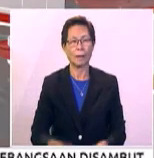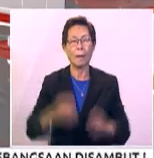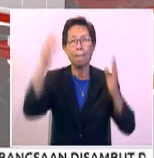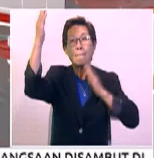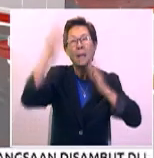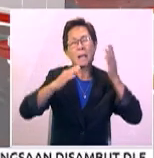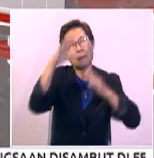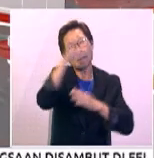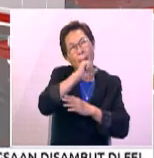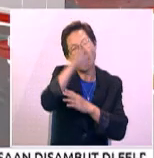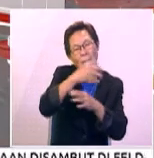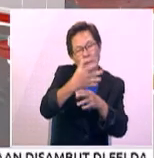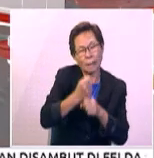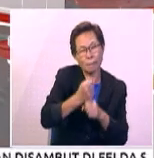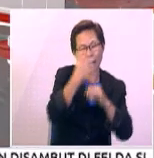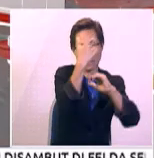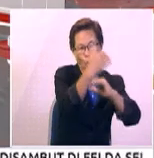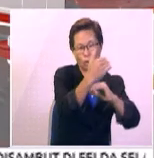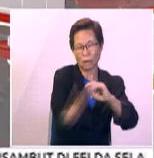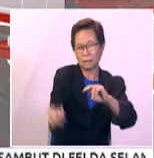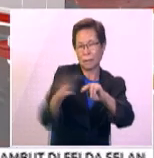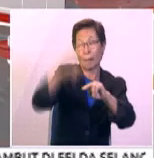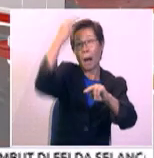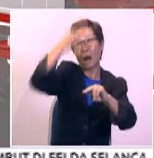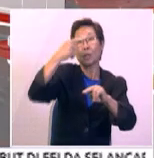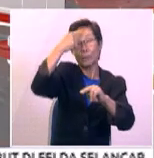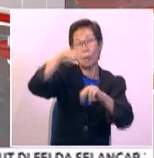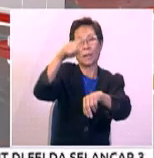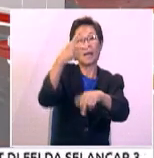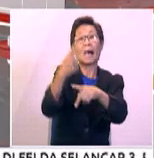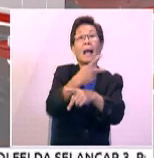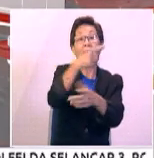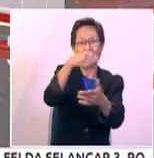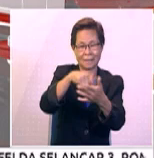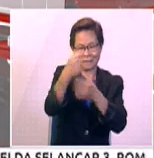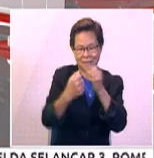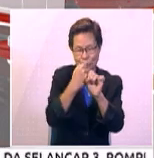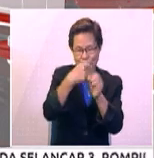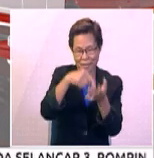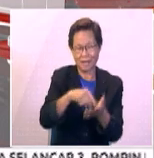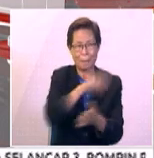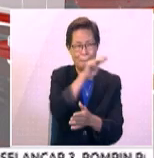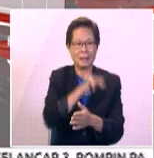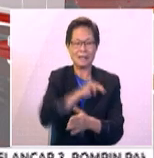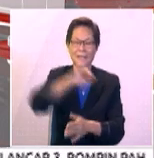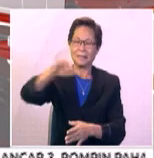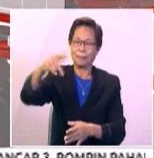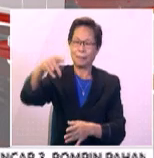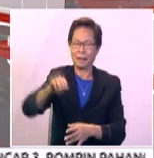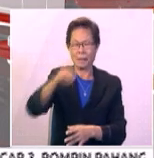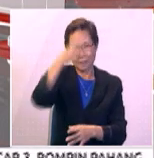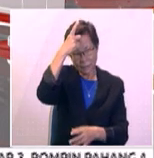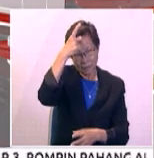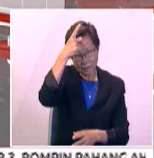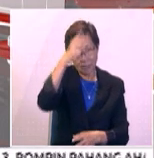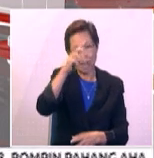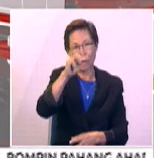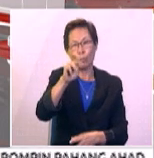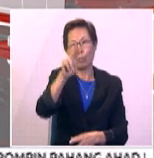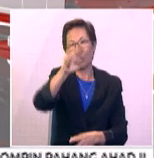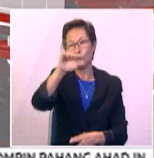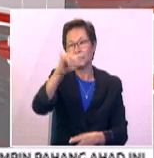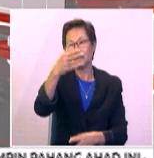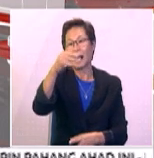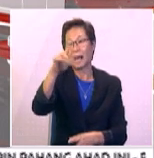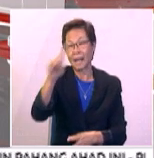Malaysia dijangka mendapat kuota tambahan haji bagi musim haji tahun ini. Ya, jelas Menteri di Jabatan Perdana Menteri Datuk Seri Dr. Mujahid